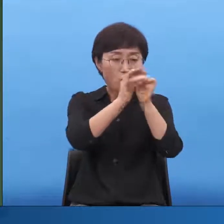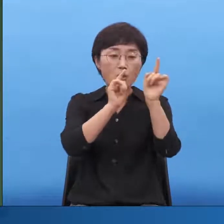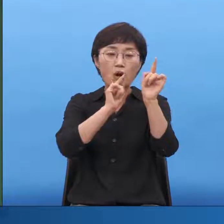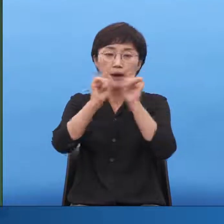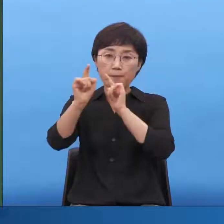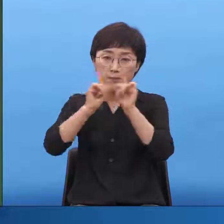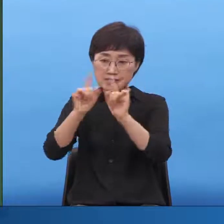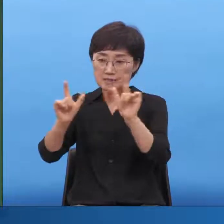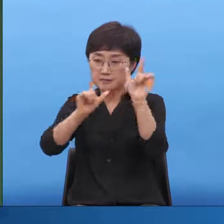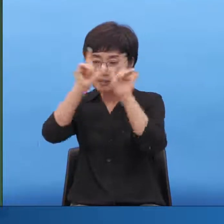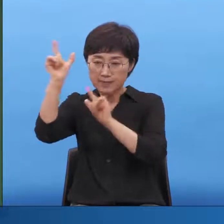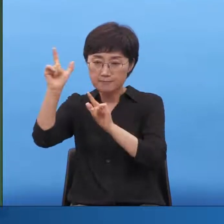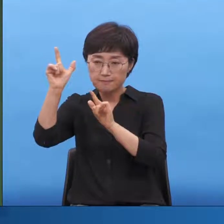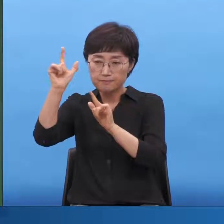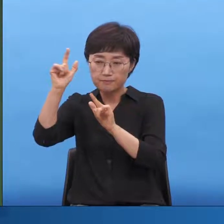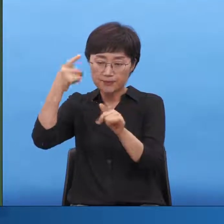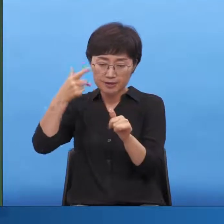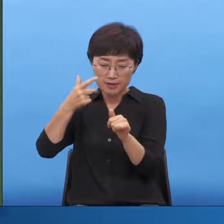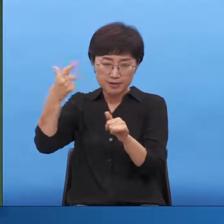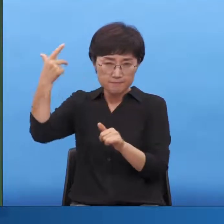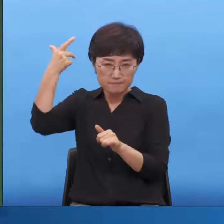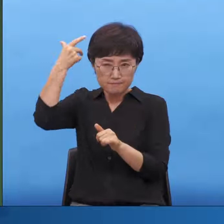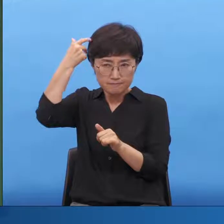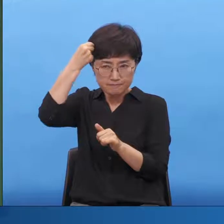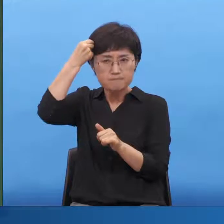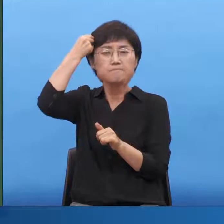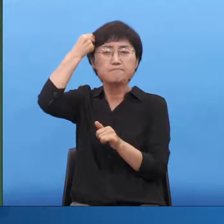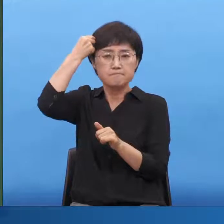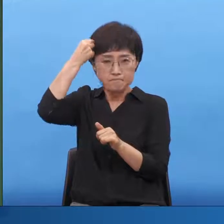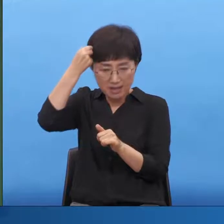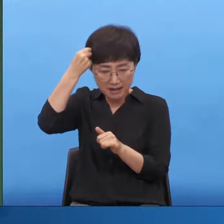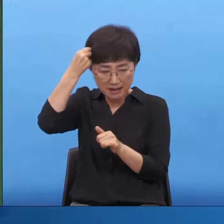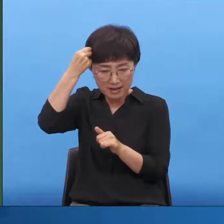현장 나가서 어려움 당하면 뿌리를 내려버려요.